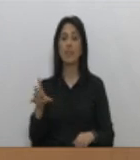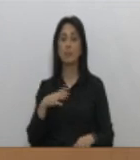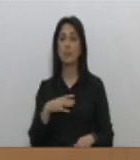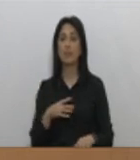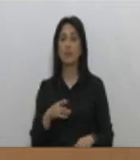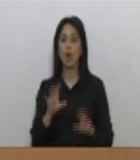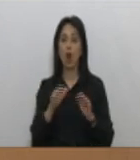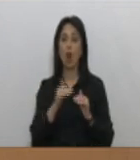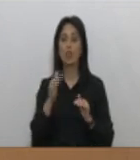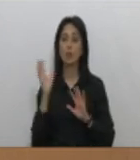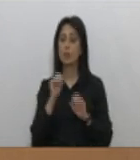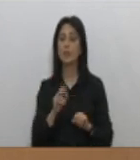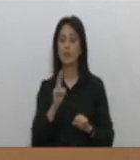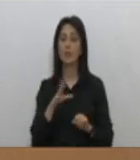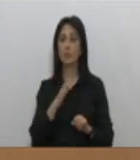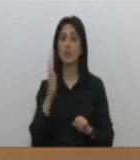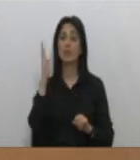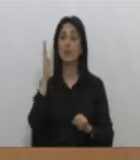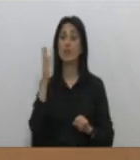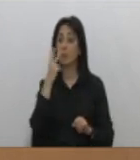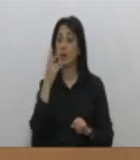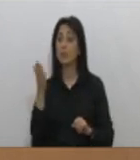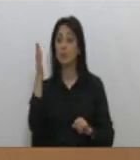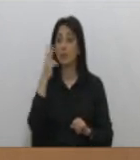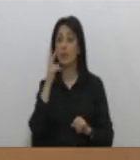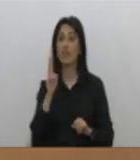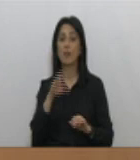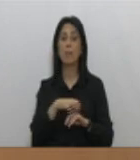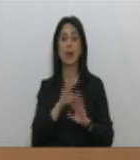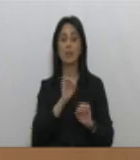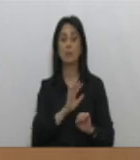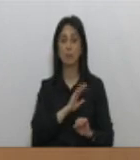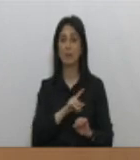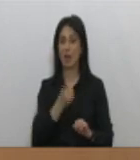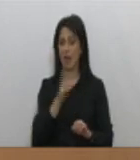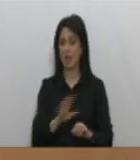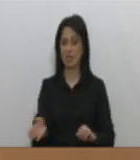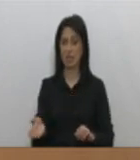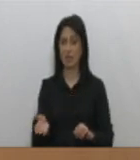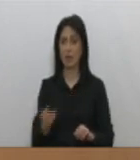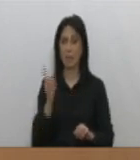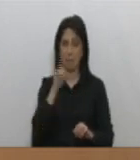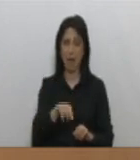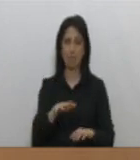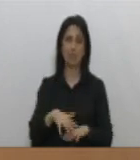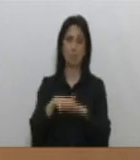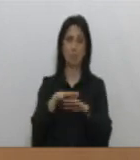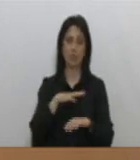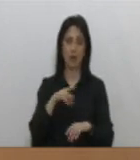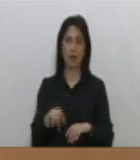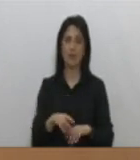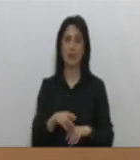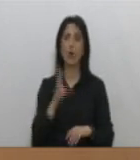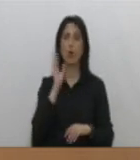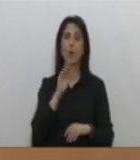მაგ კონსტიტუციას ხელისაწერით რომ ანიშნოთ თუ შეიძლება რომელმა პარტიამ დაუჭირეთ არც ერთმა მაშინაც საბოტაჟი იყავით